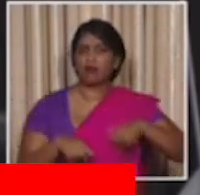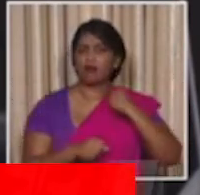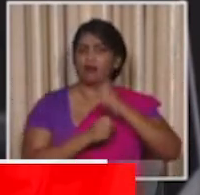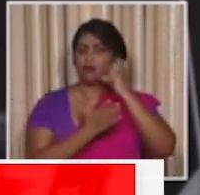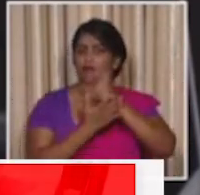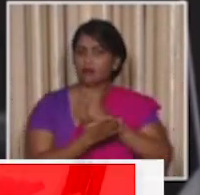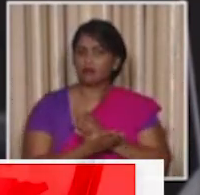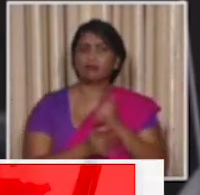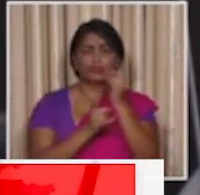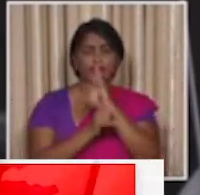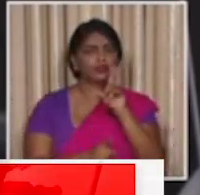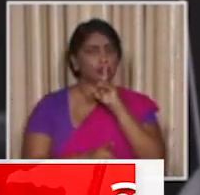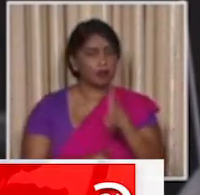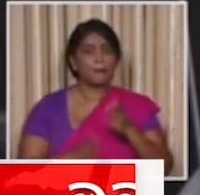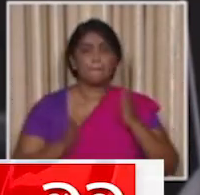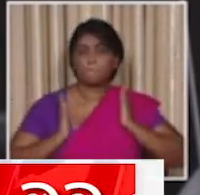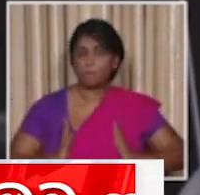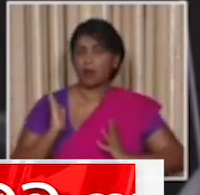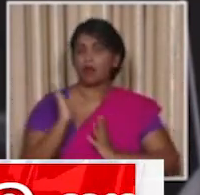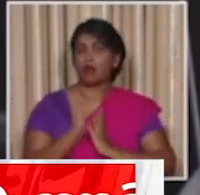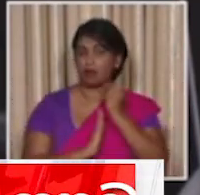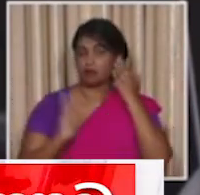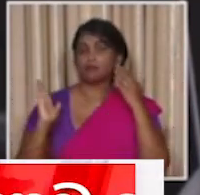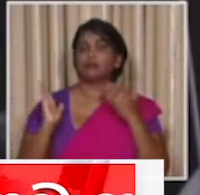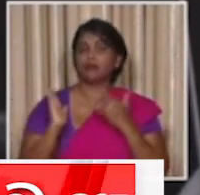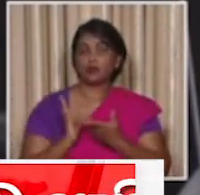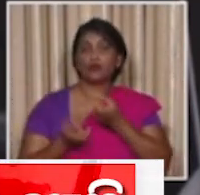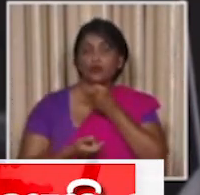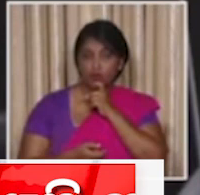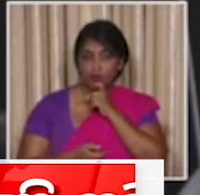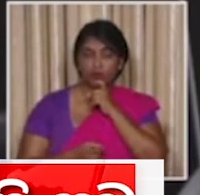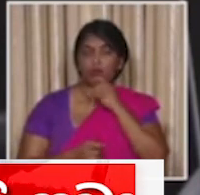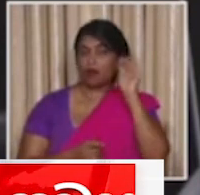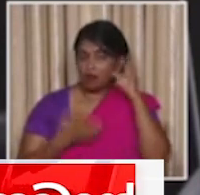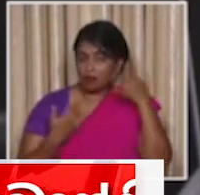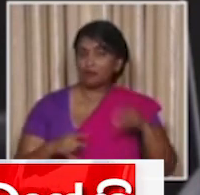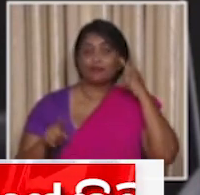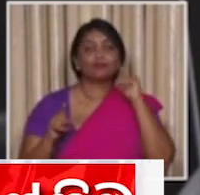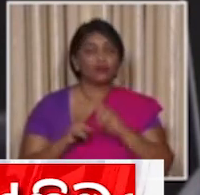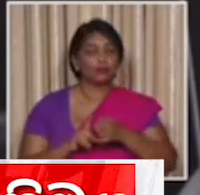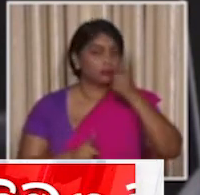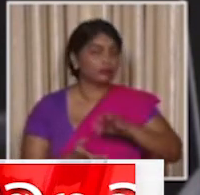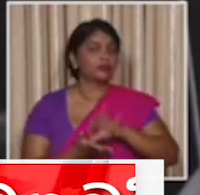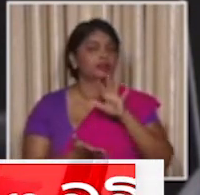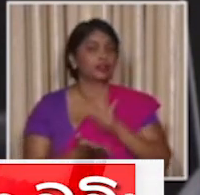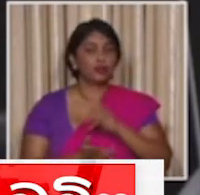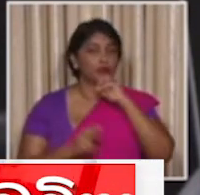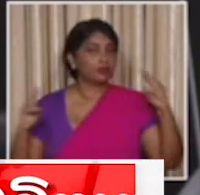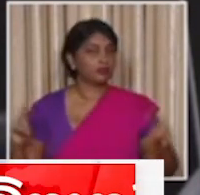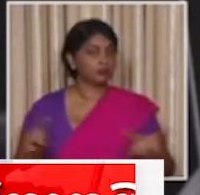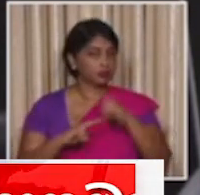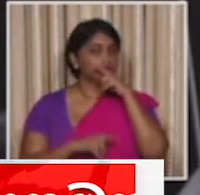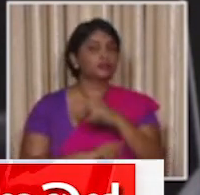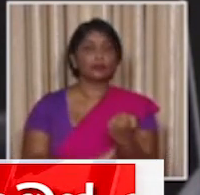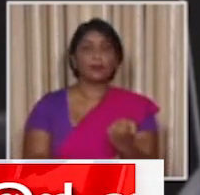ක්‍රම ව්‍යවස්ථාවේ කෙලින්ම කියනවා මානව හිමිකම් පිළිබඳ නඩු අහලා ඒ පිළිබඳ නියෝග දීමට